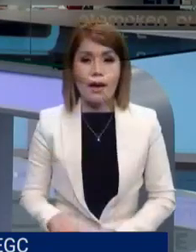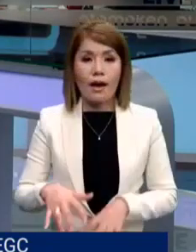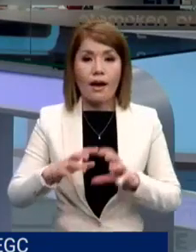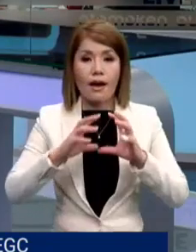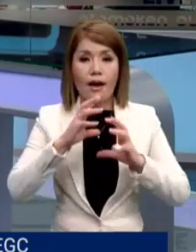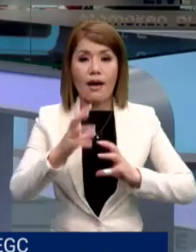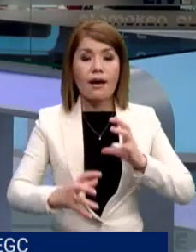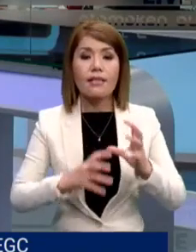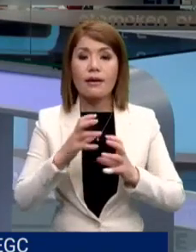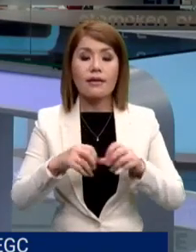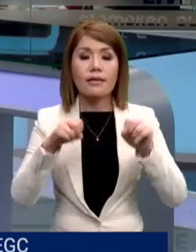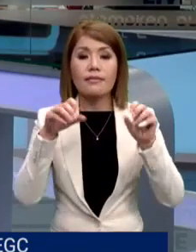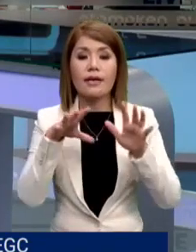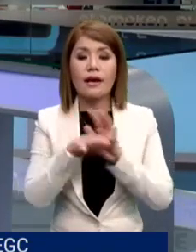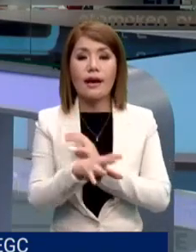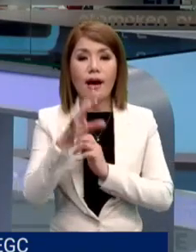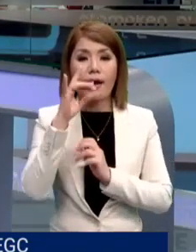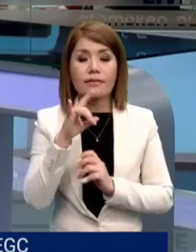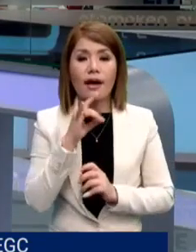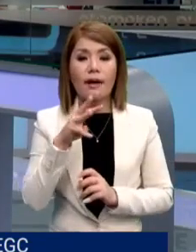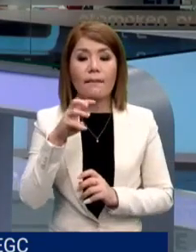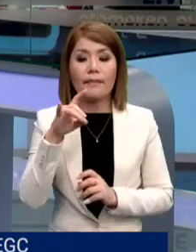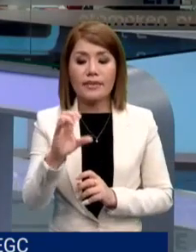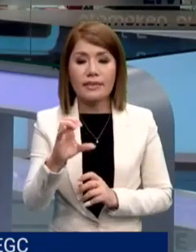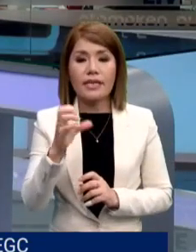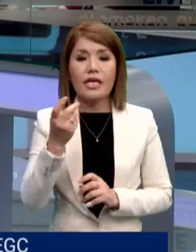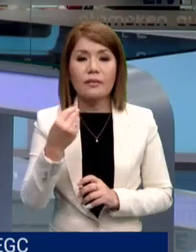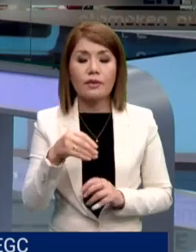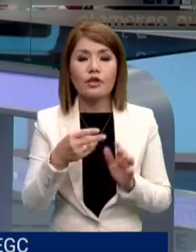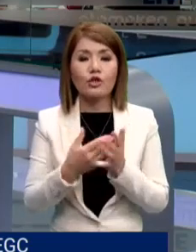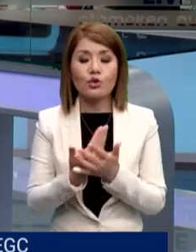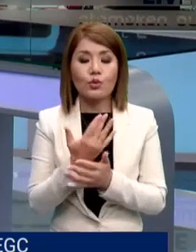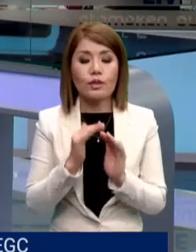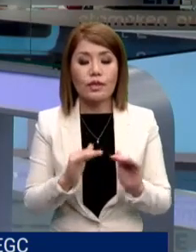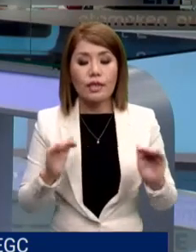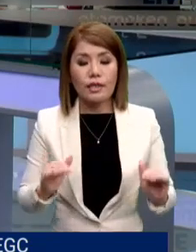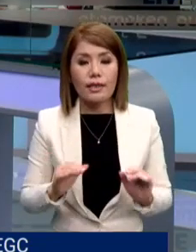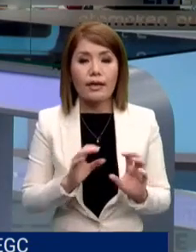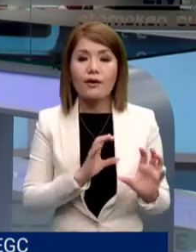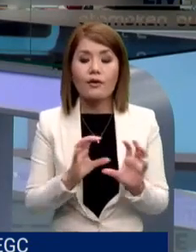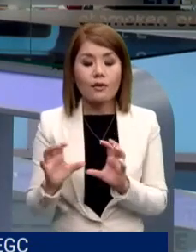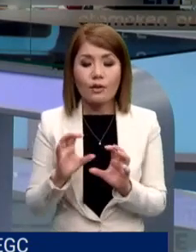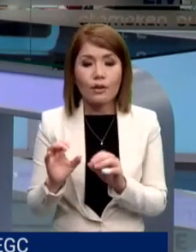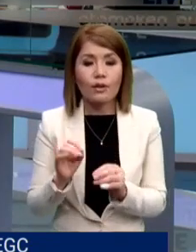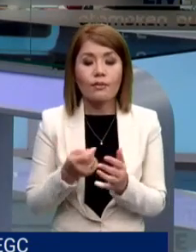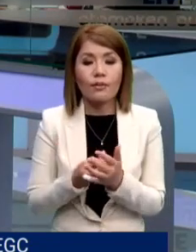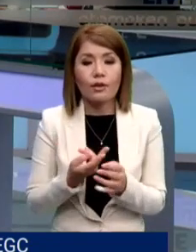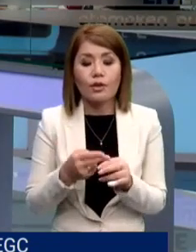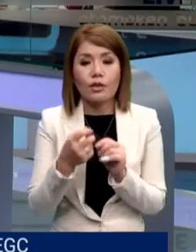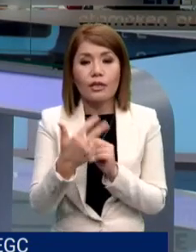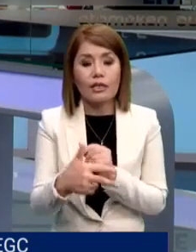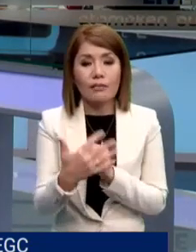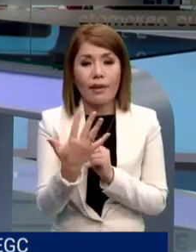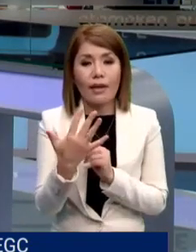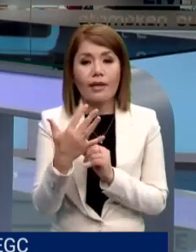Халықаралық балалар күніне орай Қазақмыс корпорациясы ерекше күтімді қажет ететін жасөспірімдерді асырап отырған 35 отбасыға